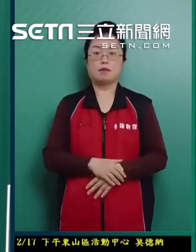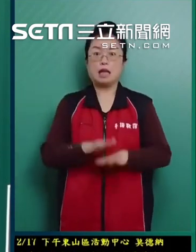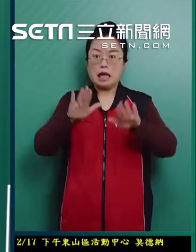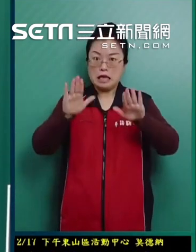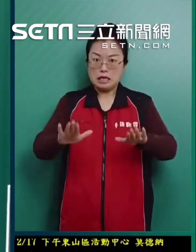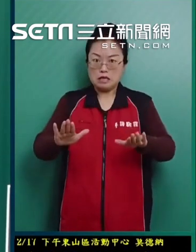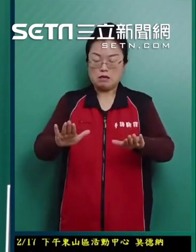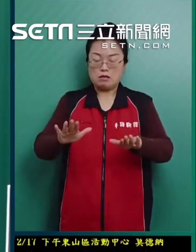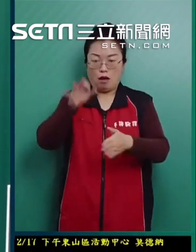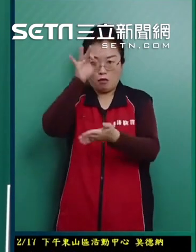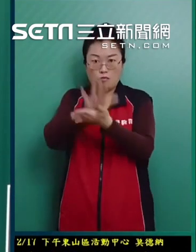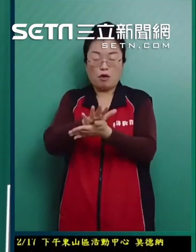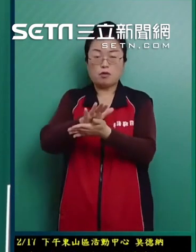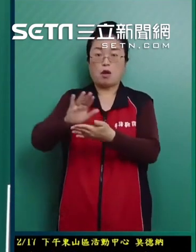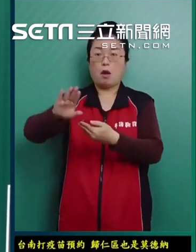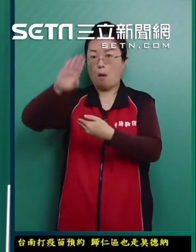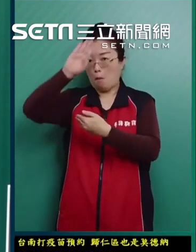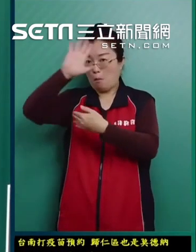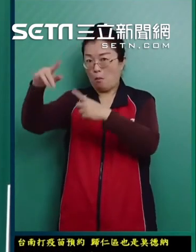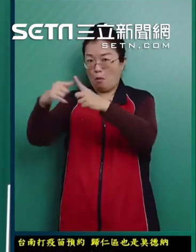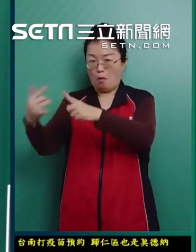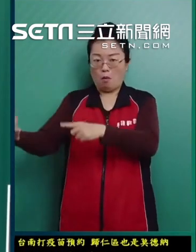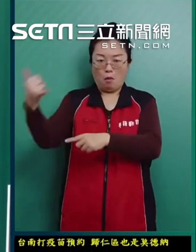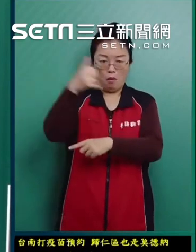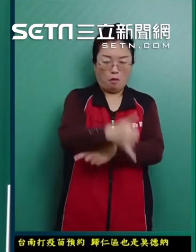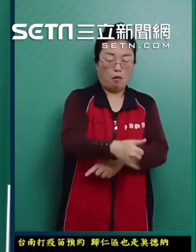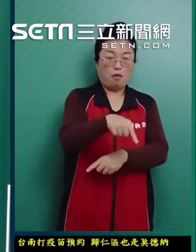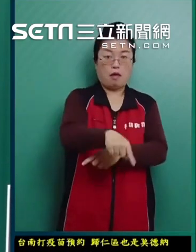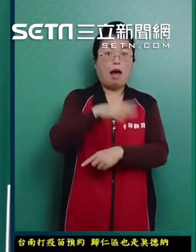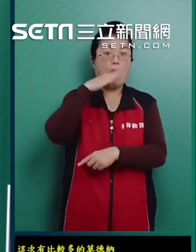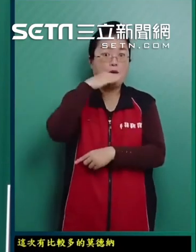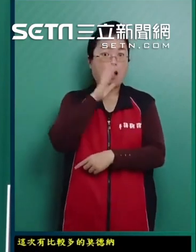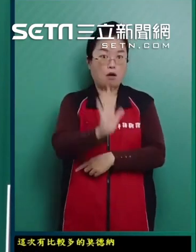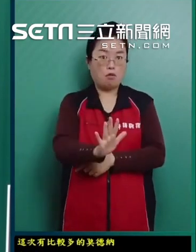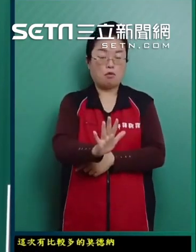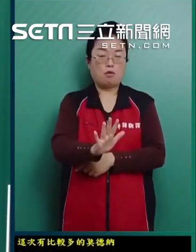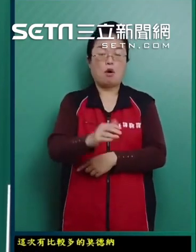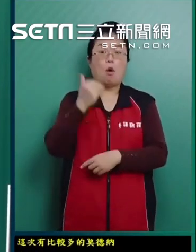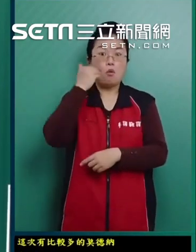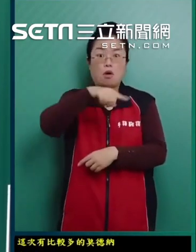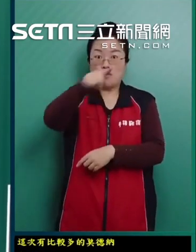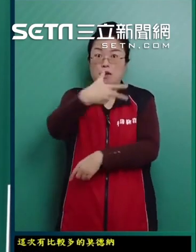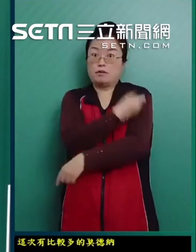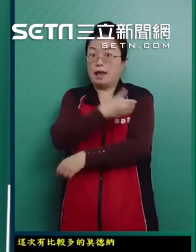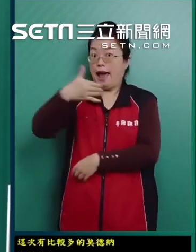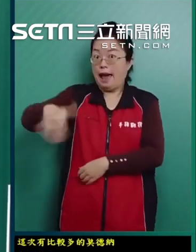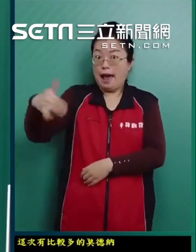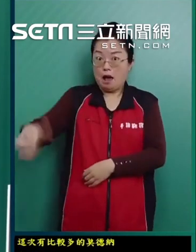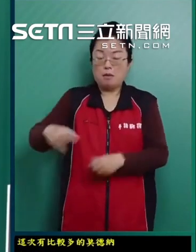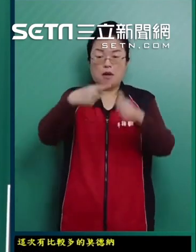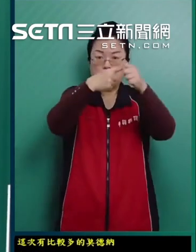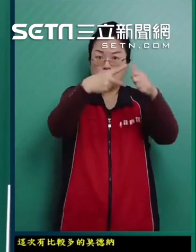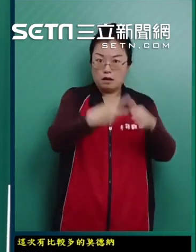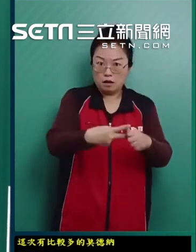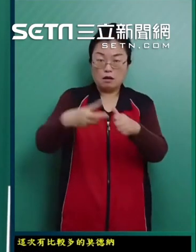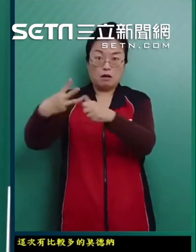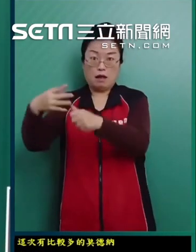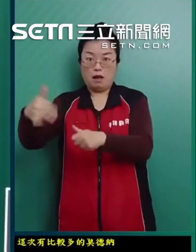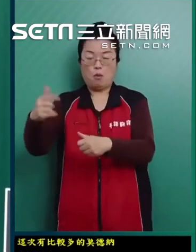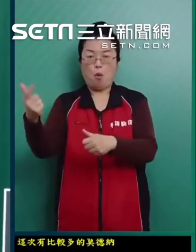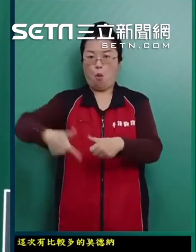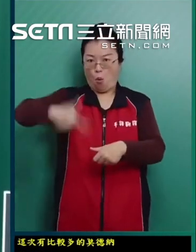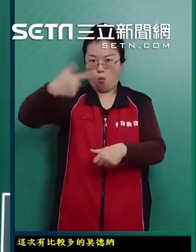托我们台南市民多多配合，你没有完成疫苗接种的，请赶快出来接种，不管是第一剂、第二剂还是追加剂。以上报